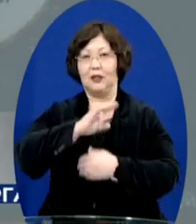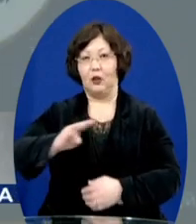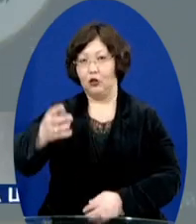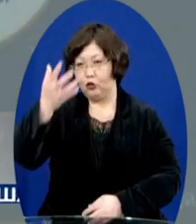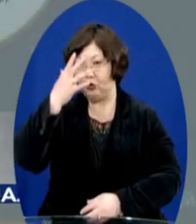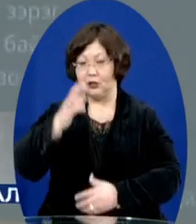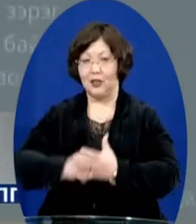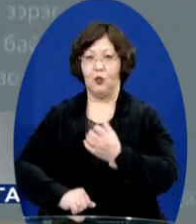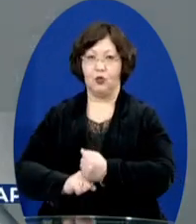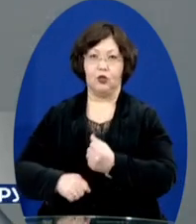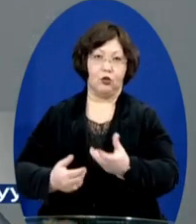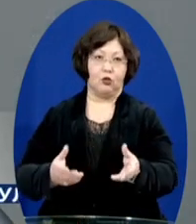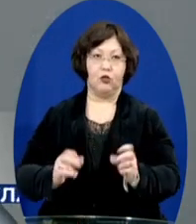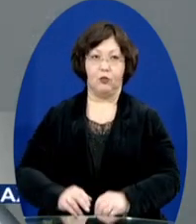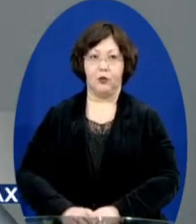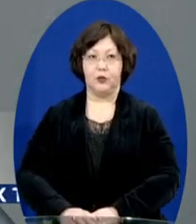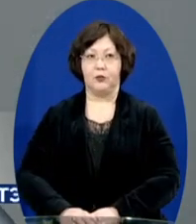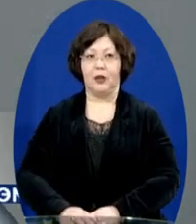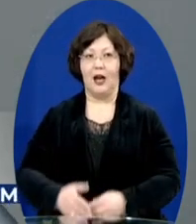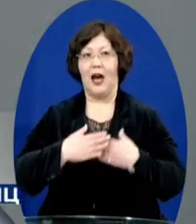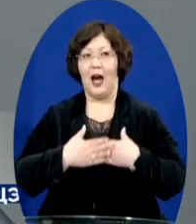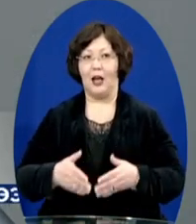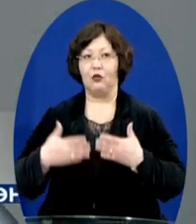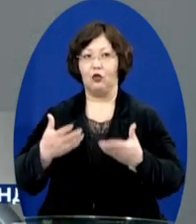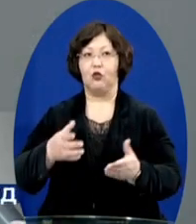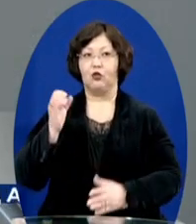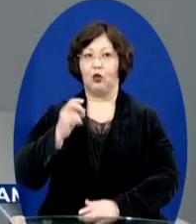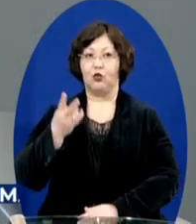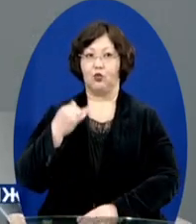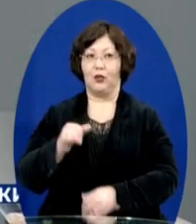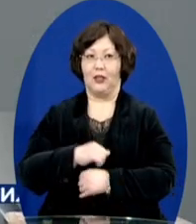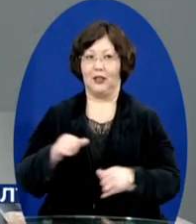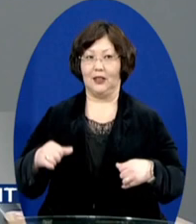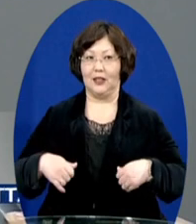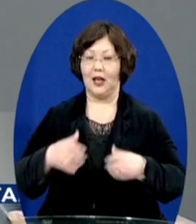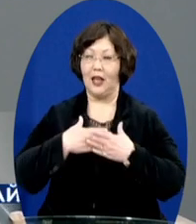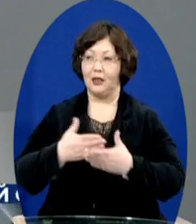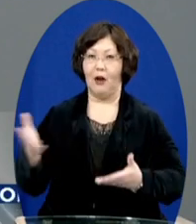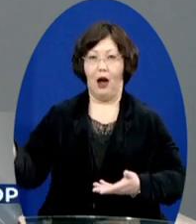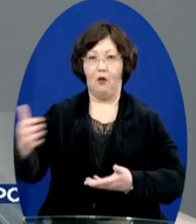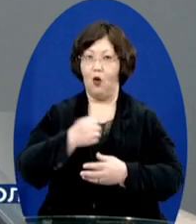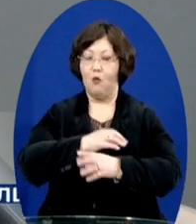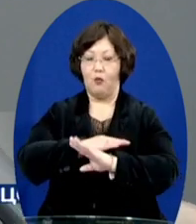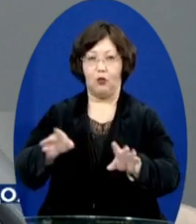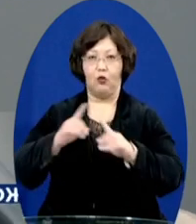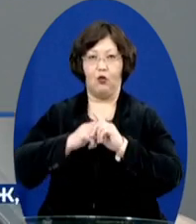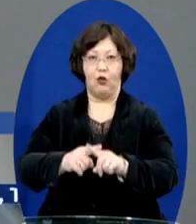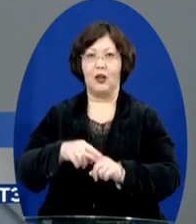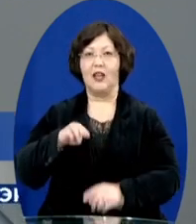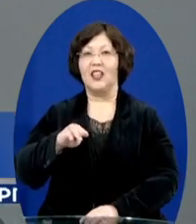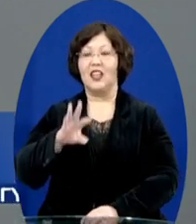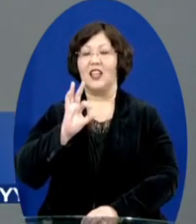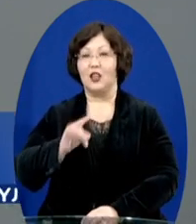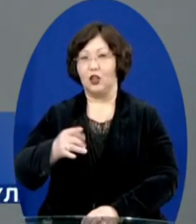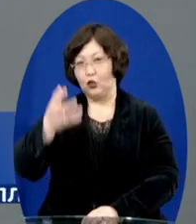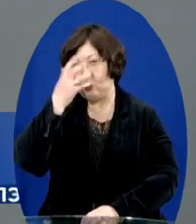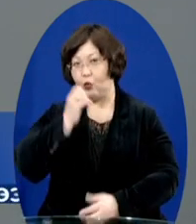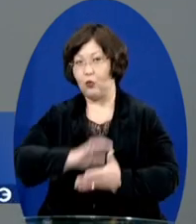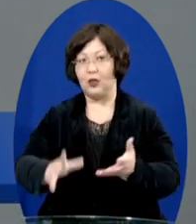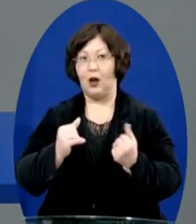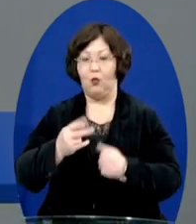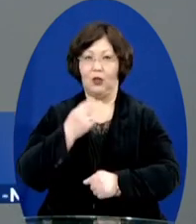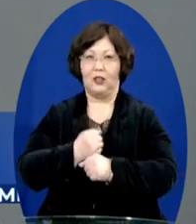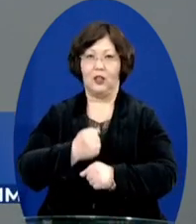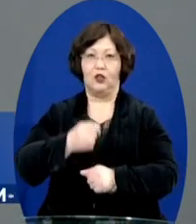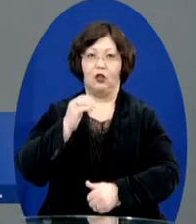санхүүжилт олгохоор тусгажээ. Ханд өгөх ёсгүй хэдүүдээс одоо ханд байхыг хориглож байгаа. За энэ дотор одоо нөгөө тендер болон одоо төрийн худалдан